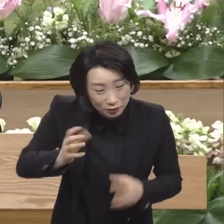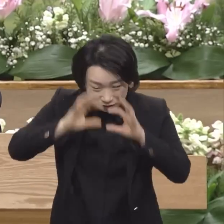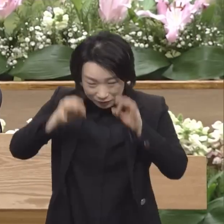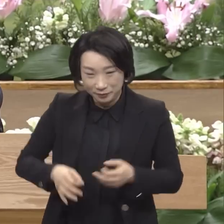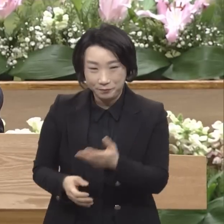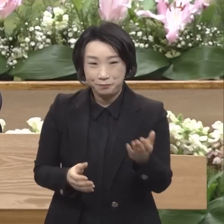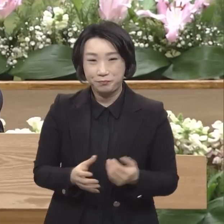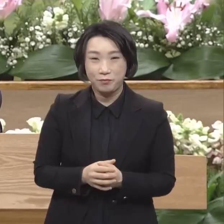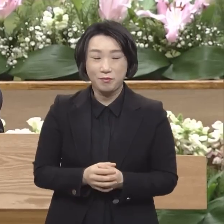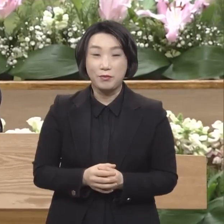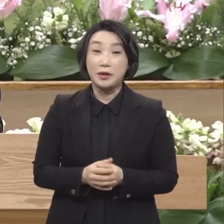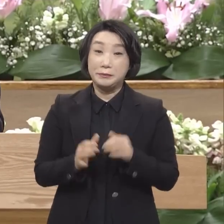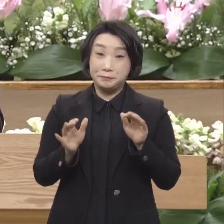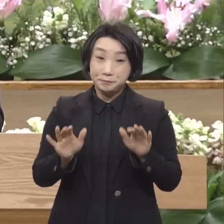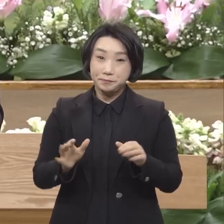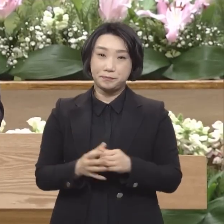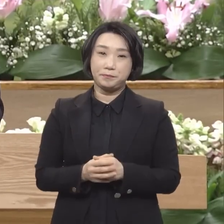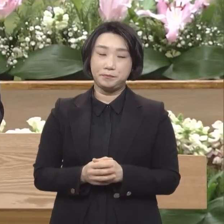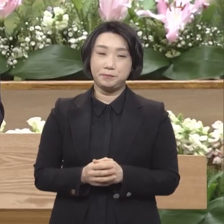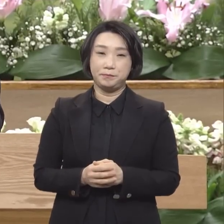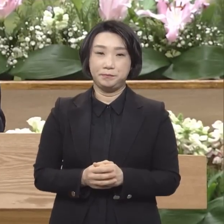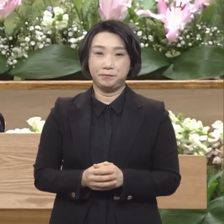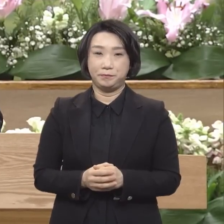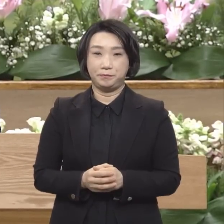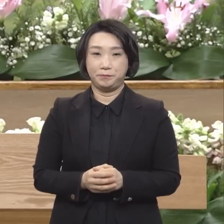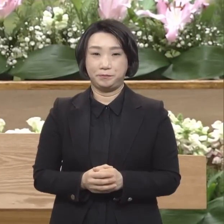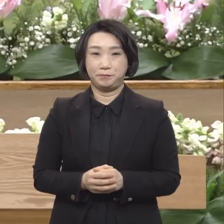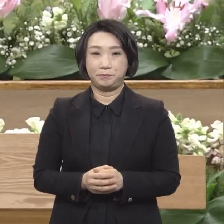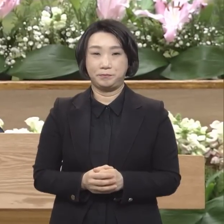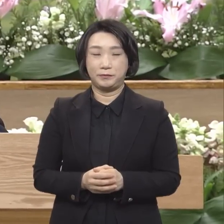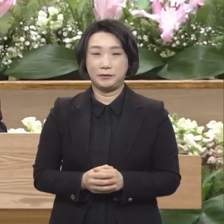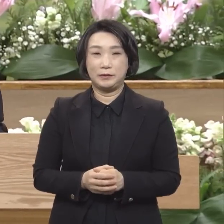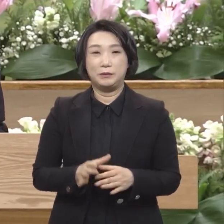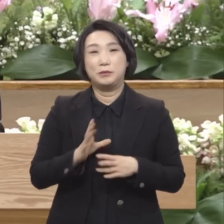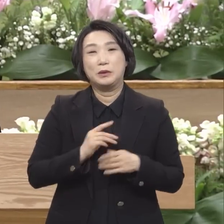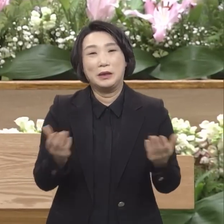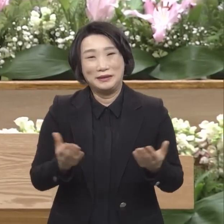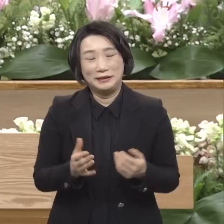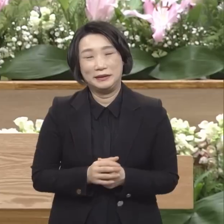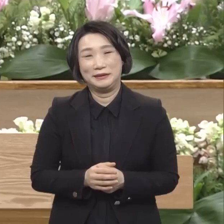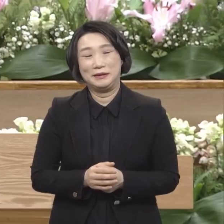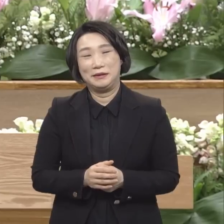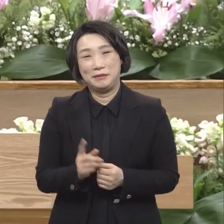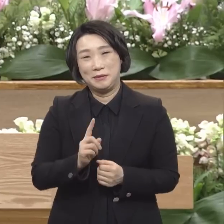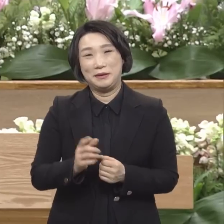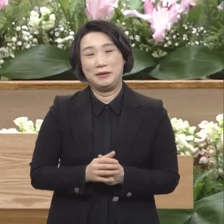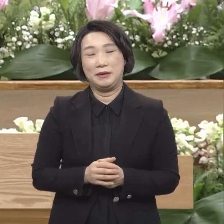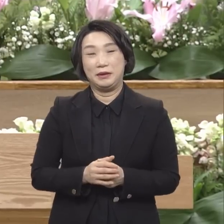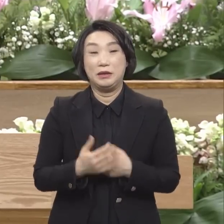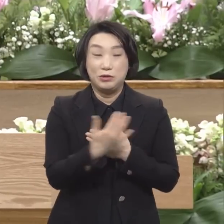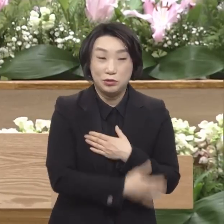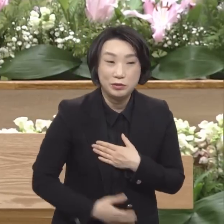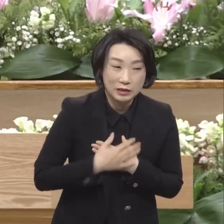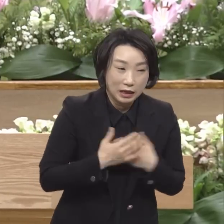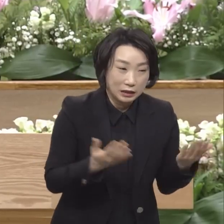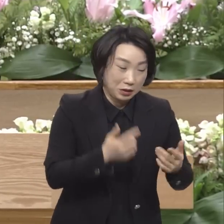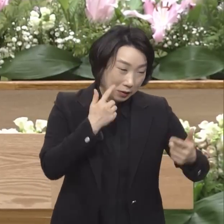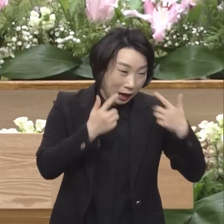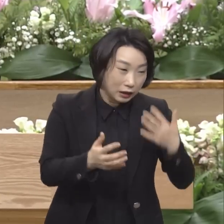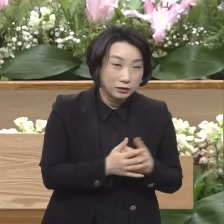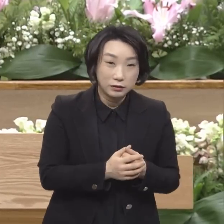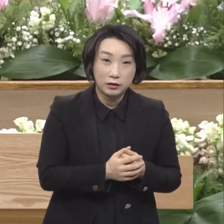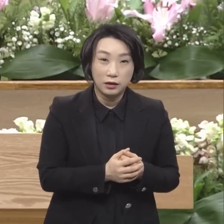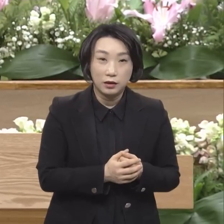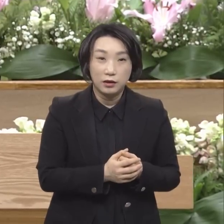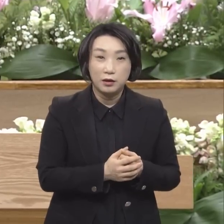겁니다. 자, 참 무서운 일입니다. 육신의 일은